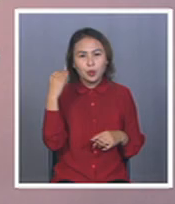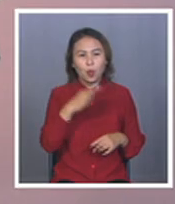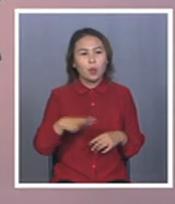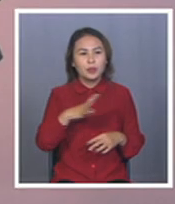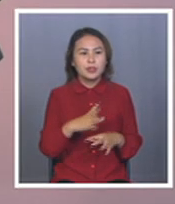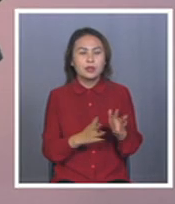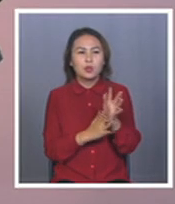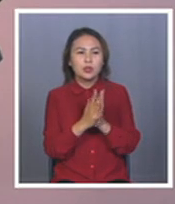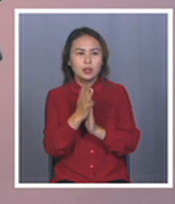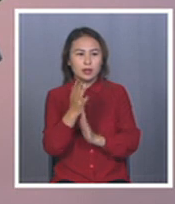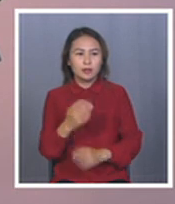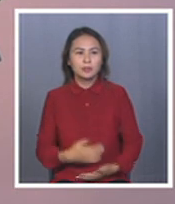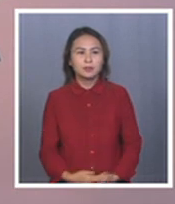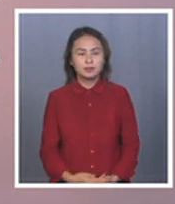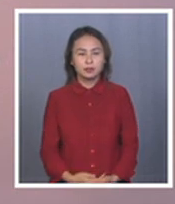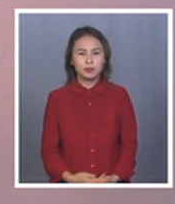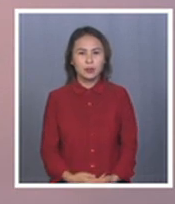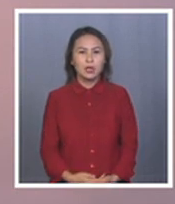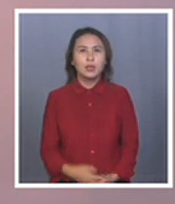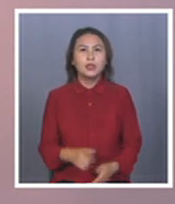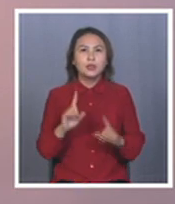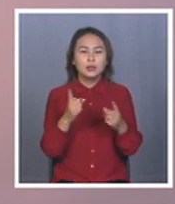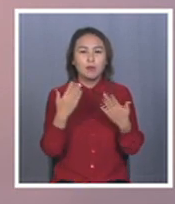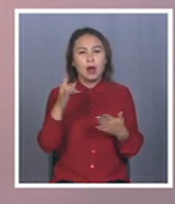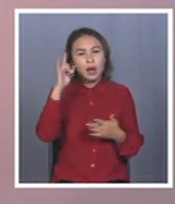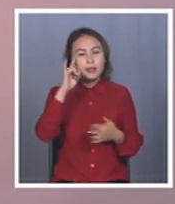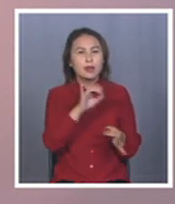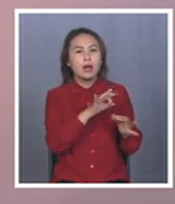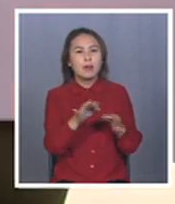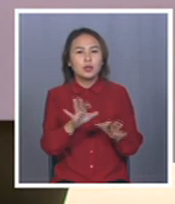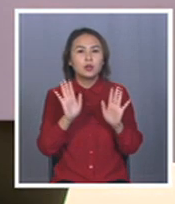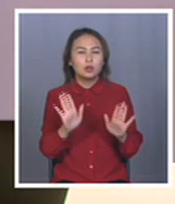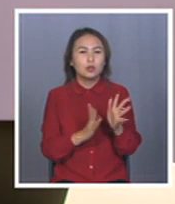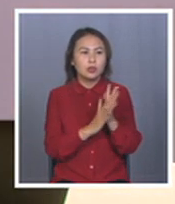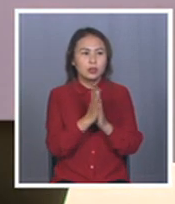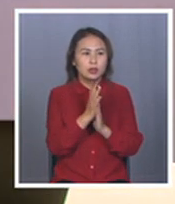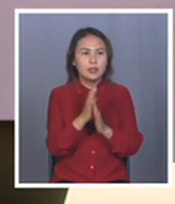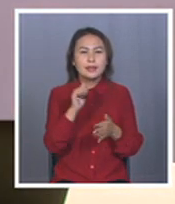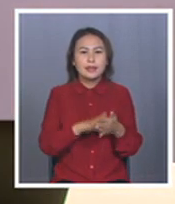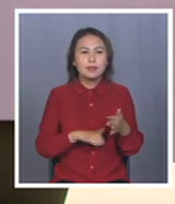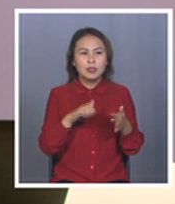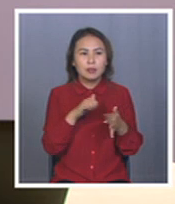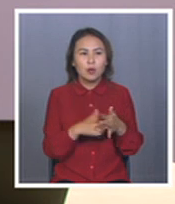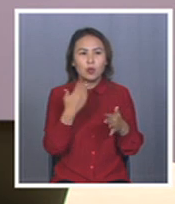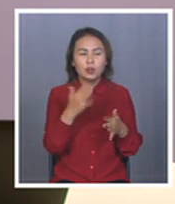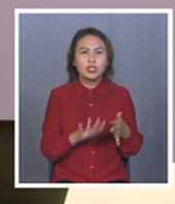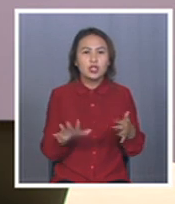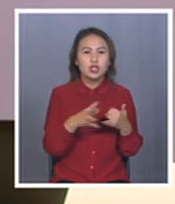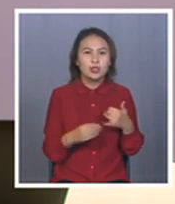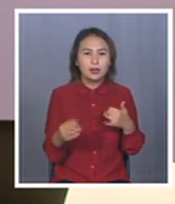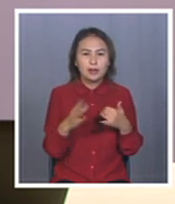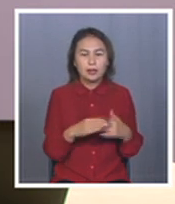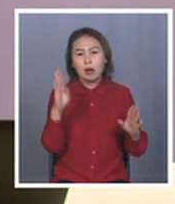өсіріледі. Неге дәл Қазақстанның осы аймақтарында ғана өсіріледі? Себебі осы жерлердің